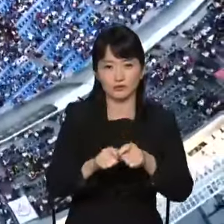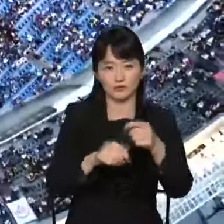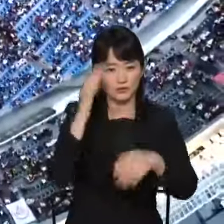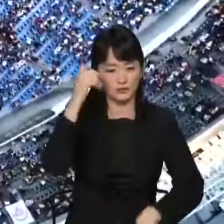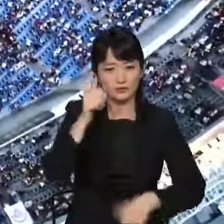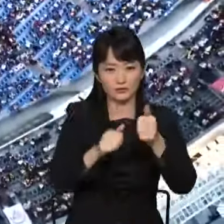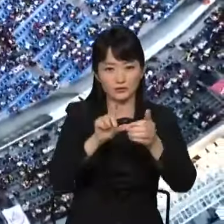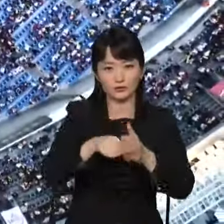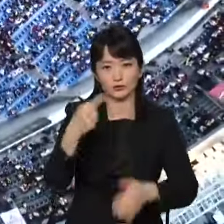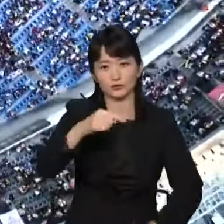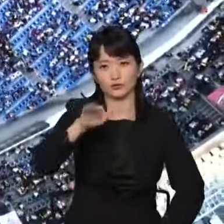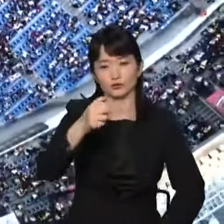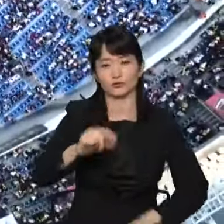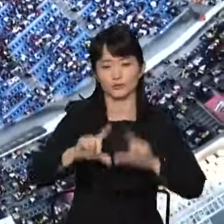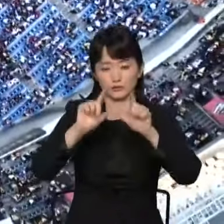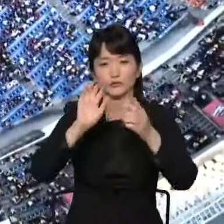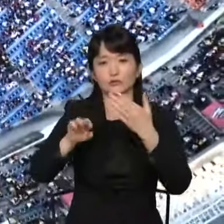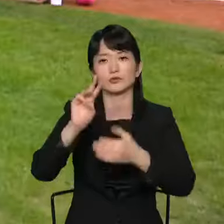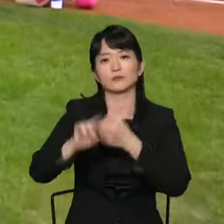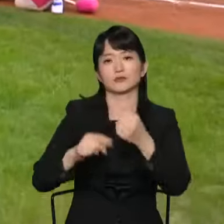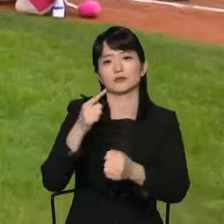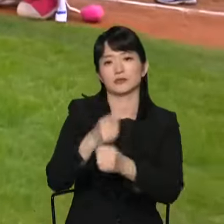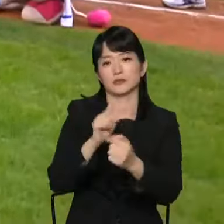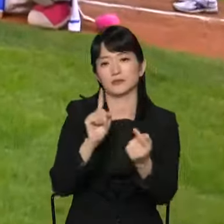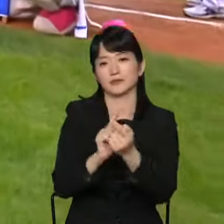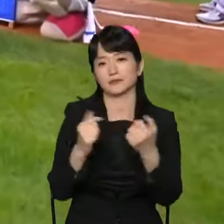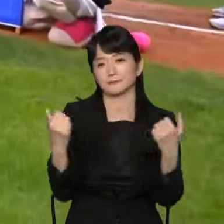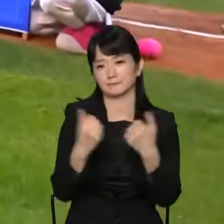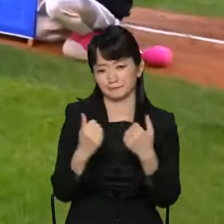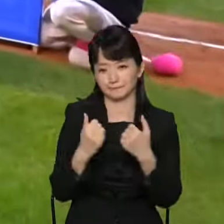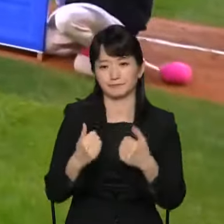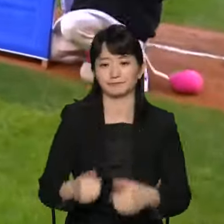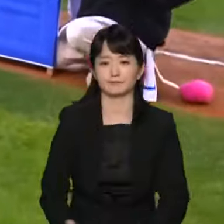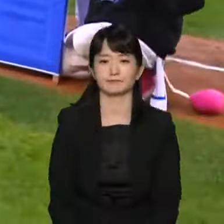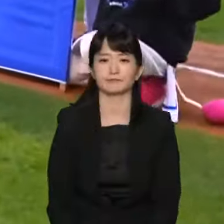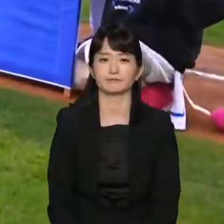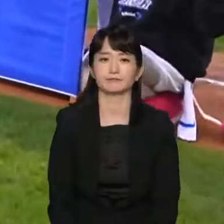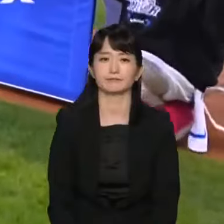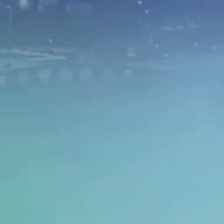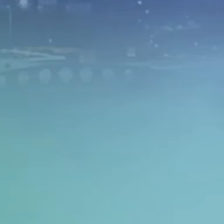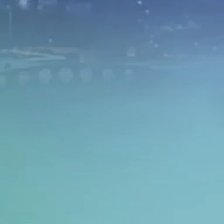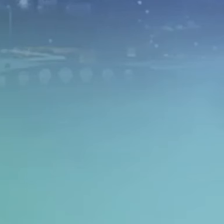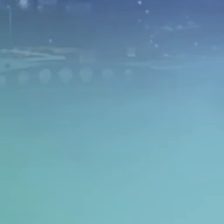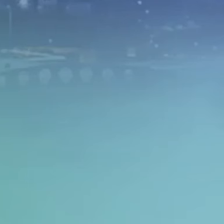1993년 이후 31년 만입니다. JTBC 박준호입니다.